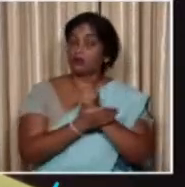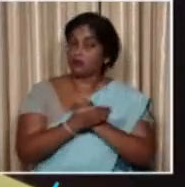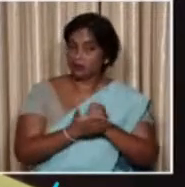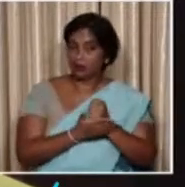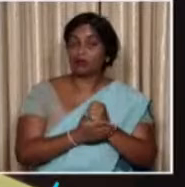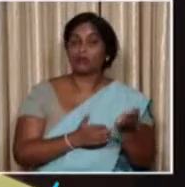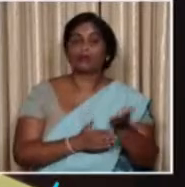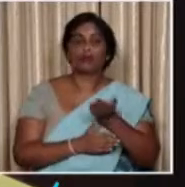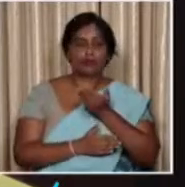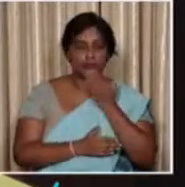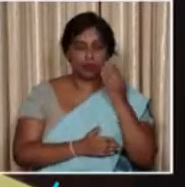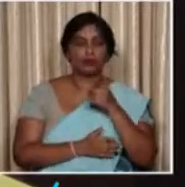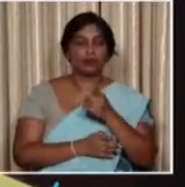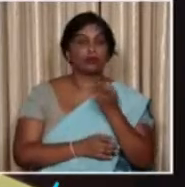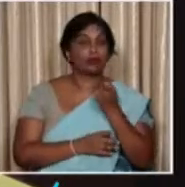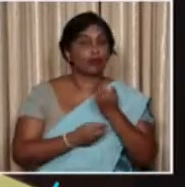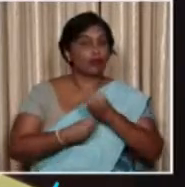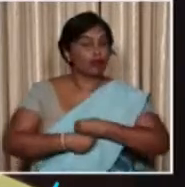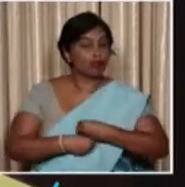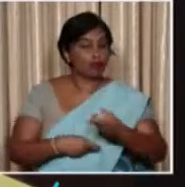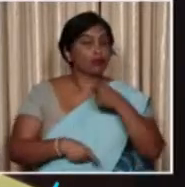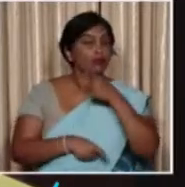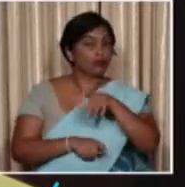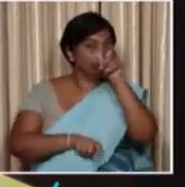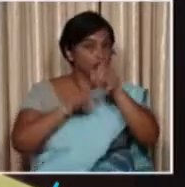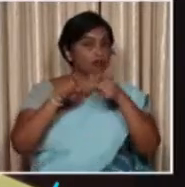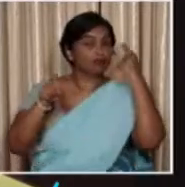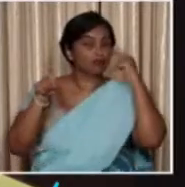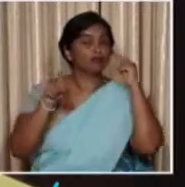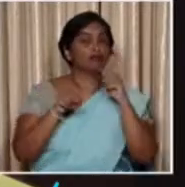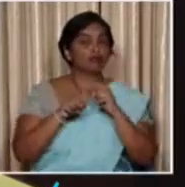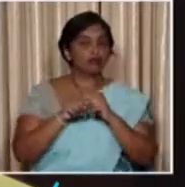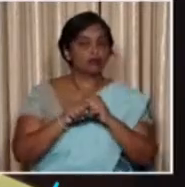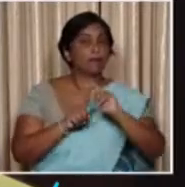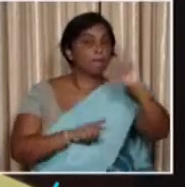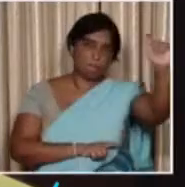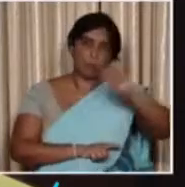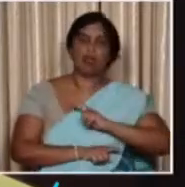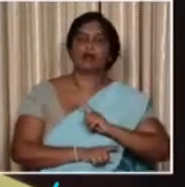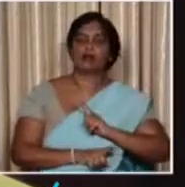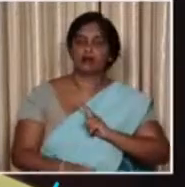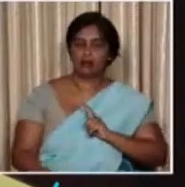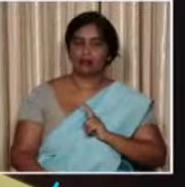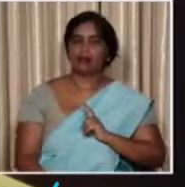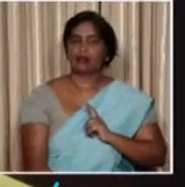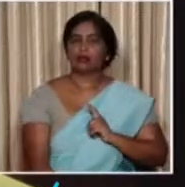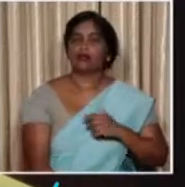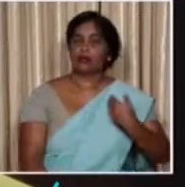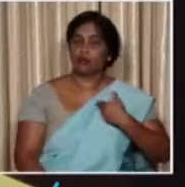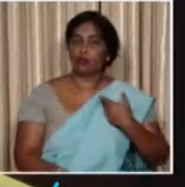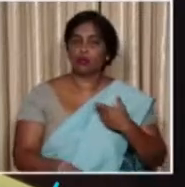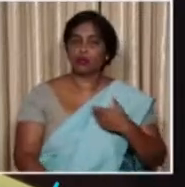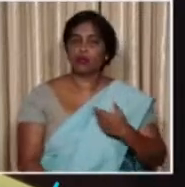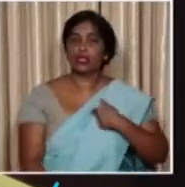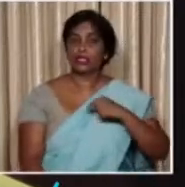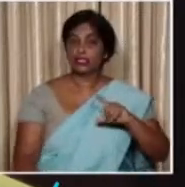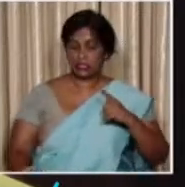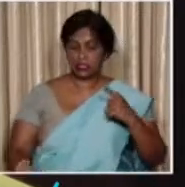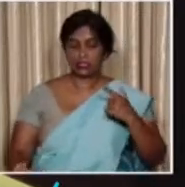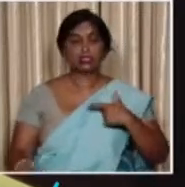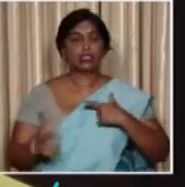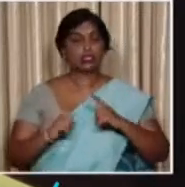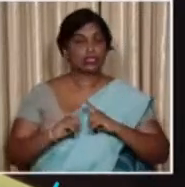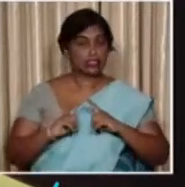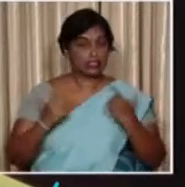දෙනාටම පුළුවන් මේ ආර්ථිකයේ විනාශය කරපු මේ කණ්ඩායමෙන් වන්දිල්ලන්න, තමන්ගේ ජීවිත, ජන ජීවිත,